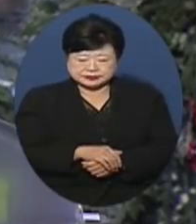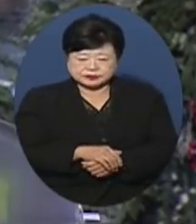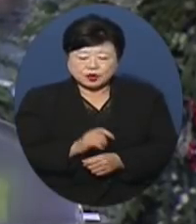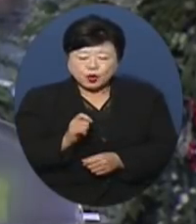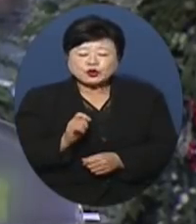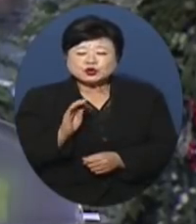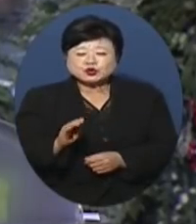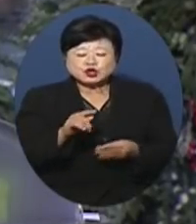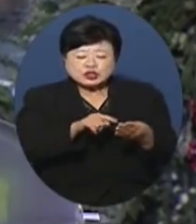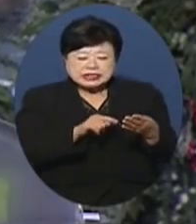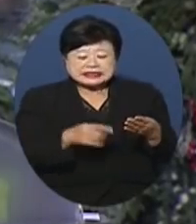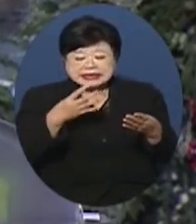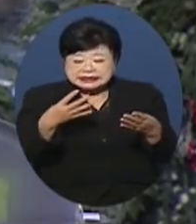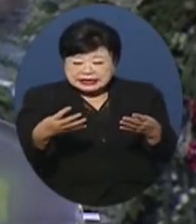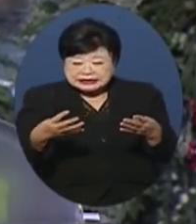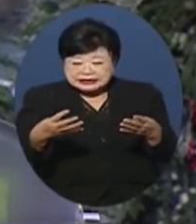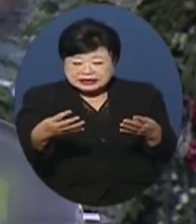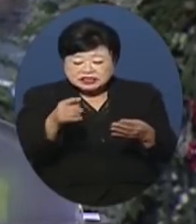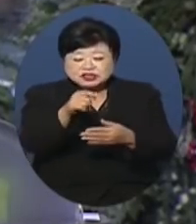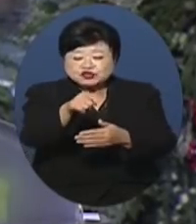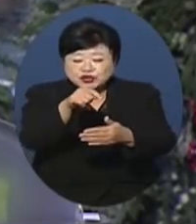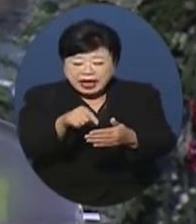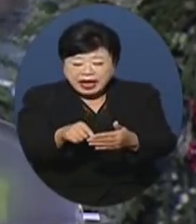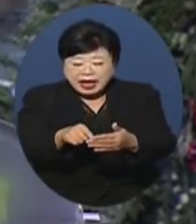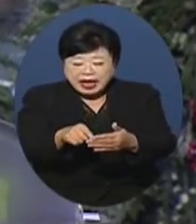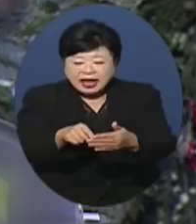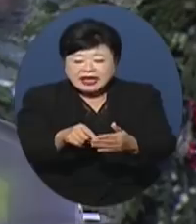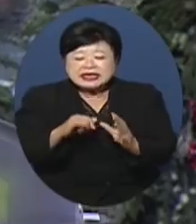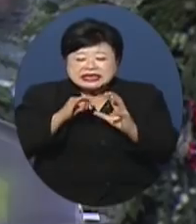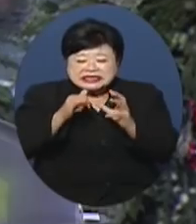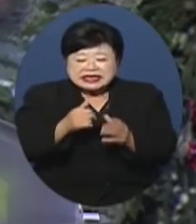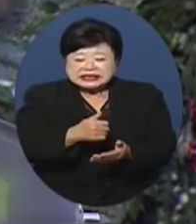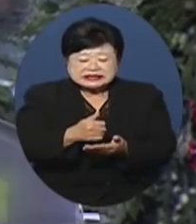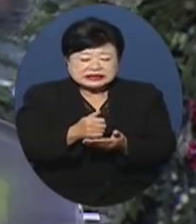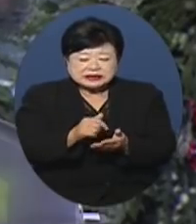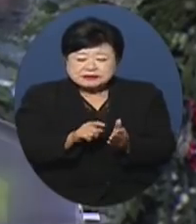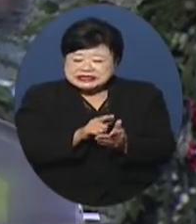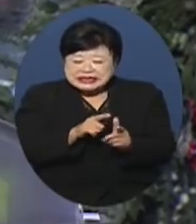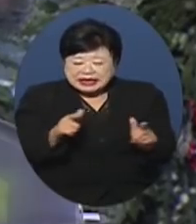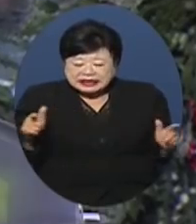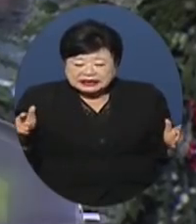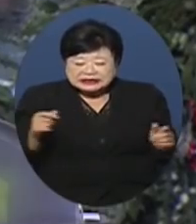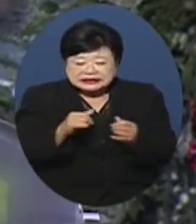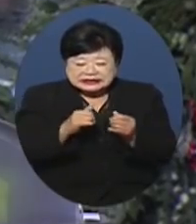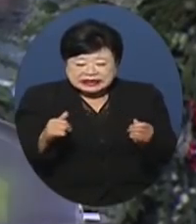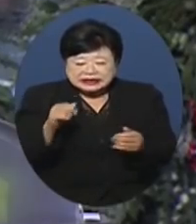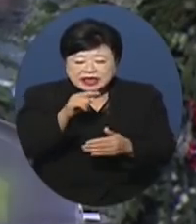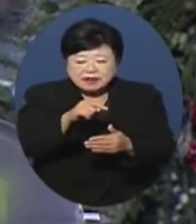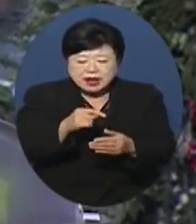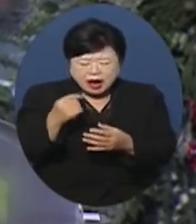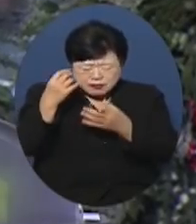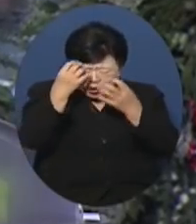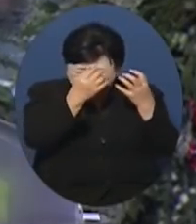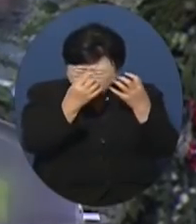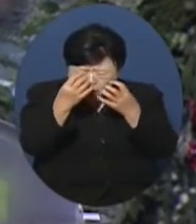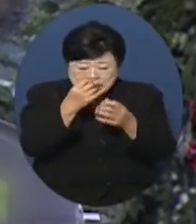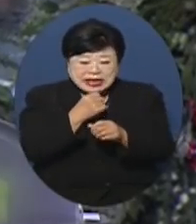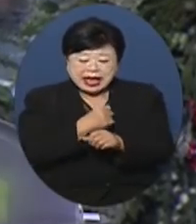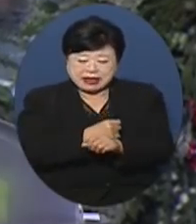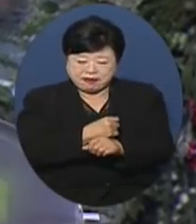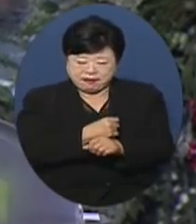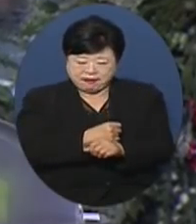고린도 후서 4장 4절에 그 중에 이 세상의 신이 믿지 아니하는 저의